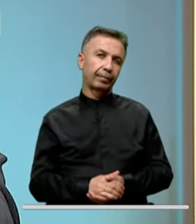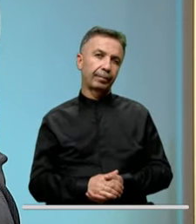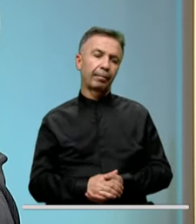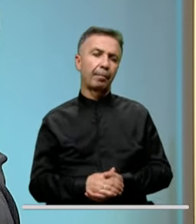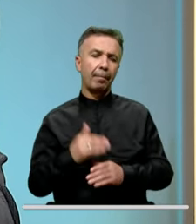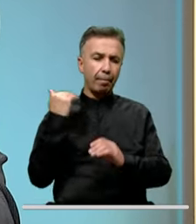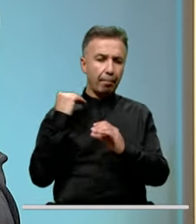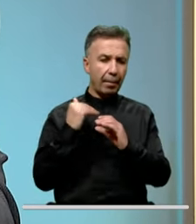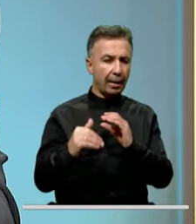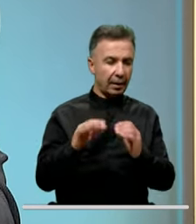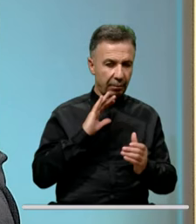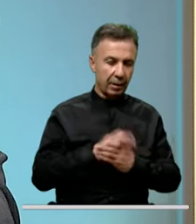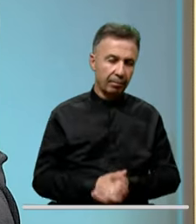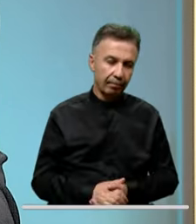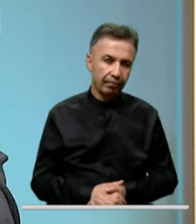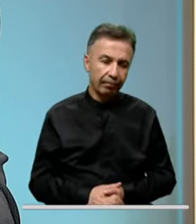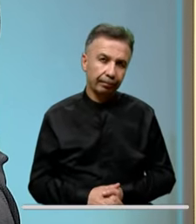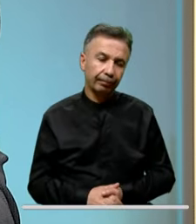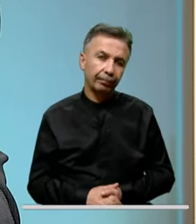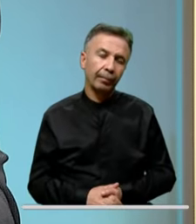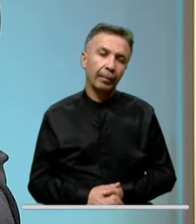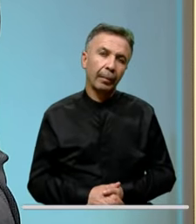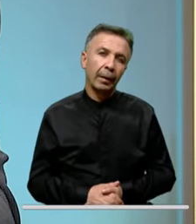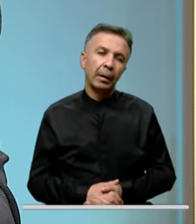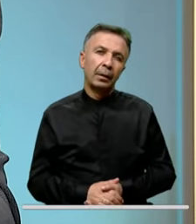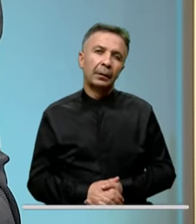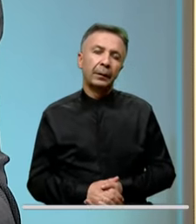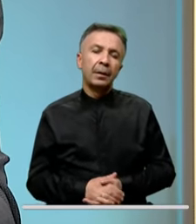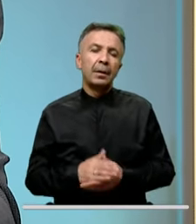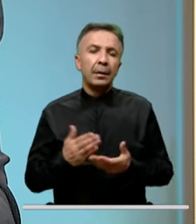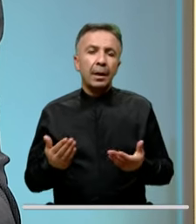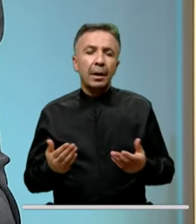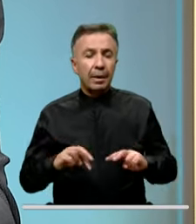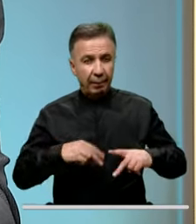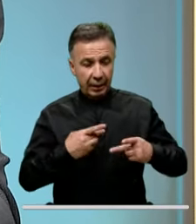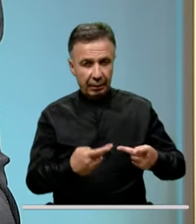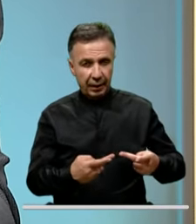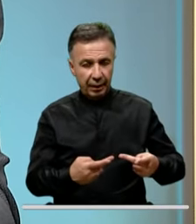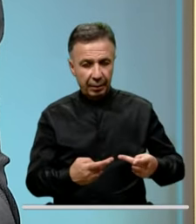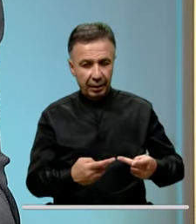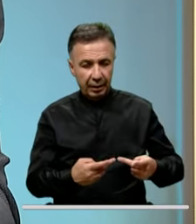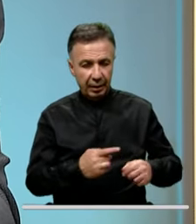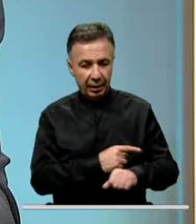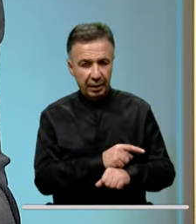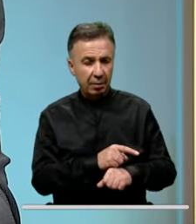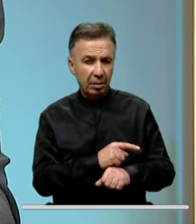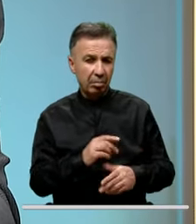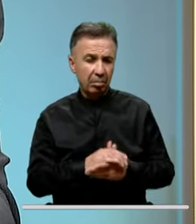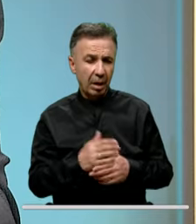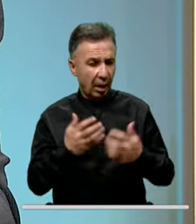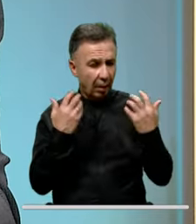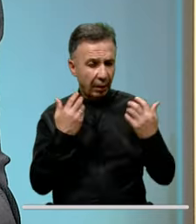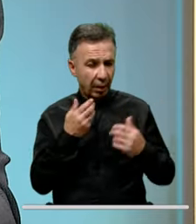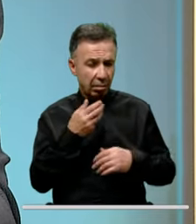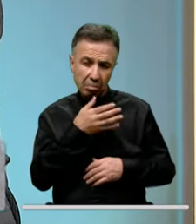mesaj geliyor. Binaenaleyh, yani biz vekalet verdiğimizde hocam henüz şey yok, hayvan